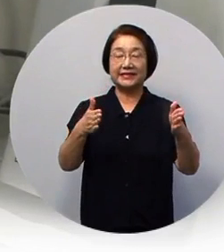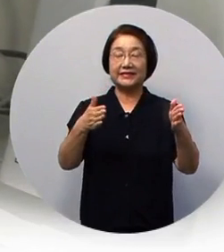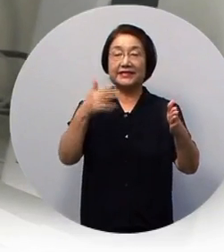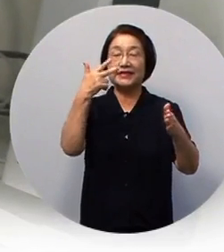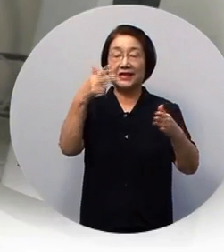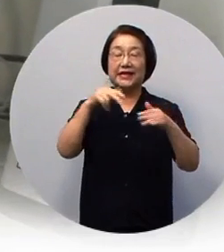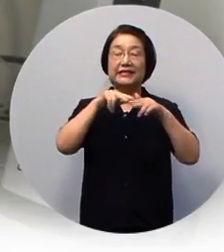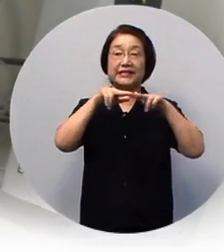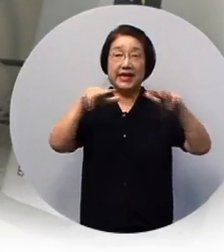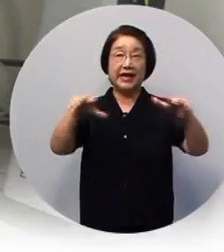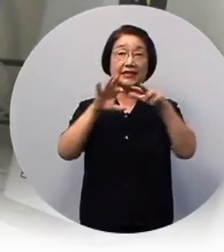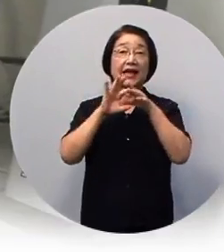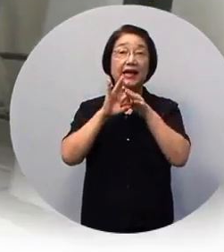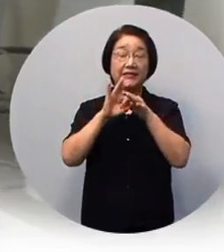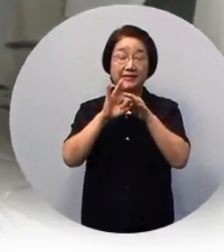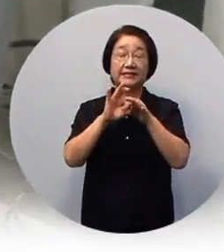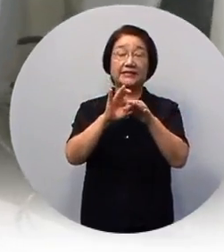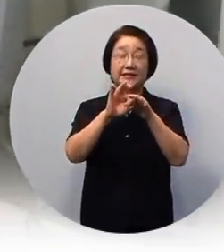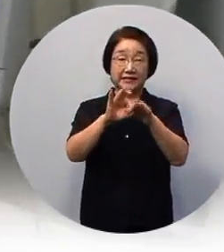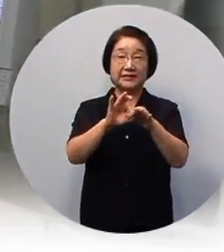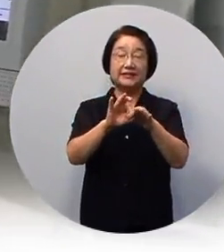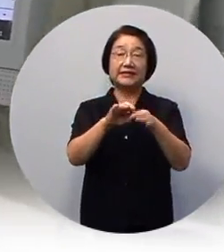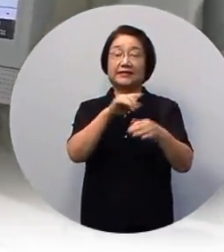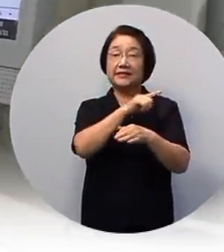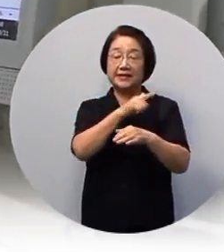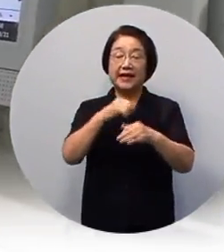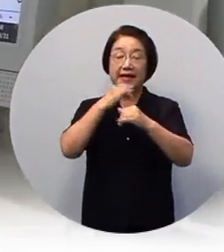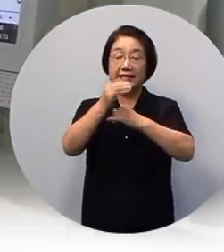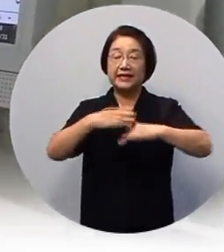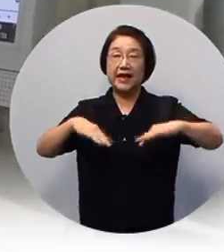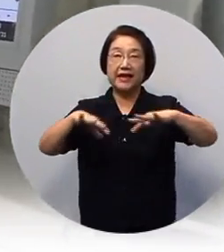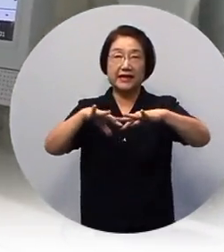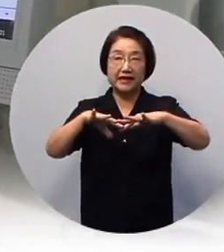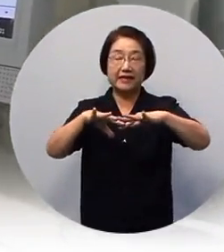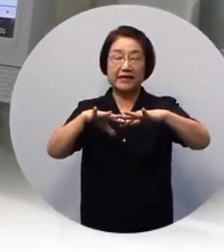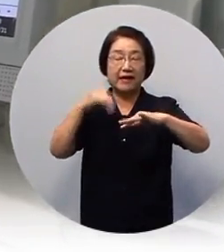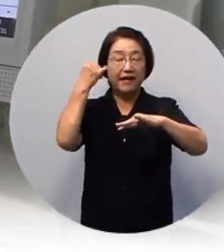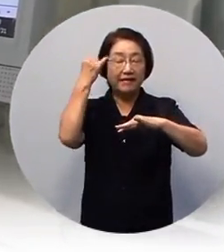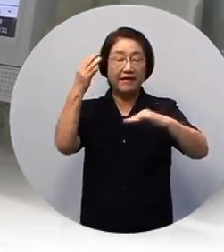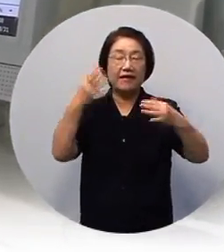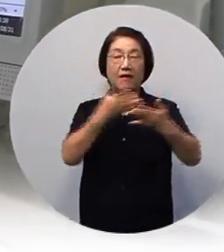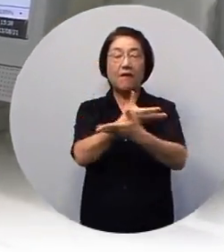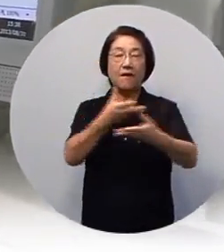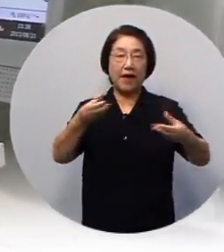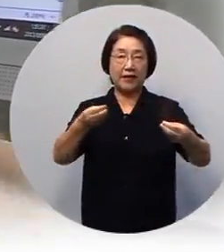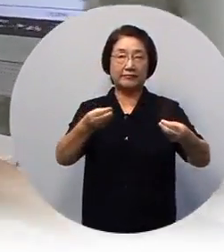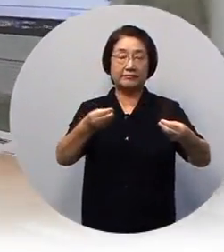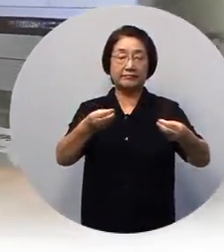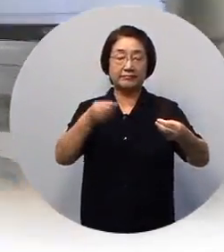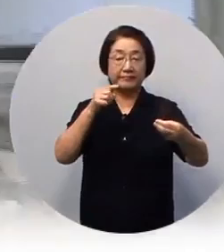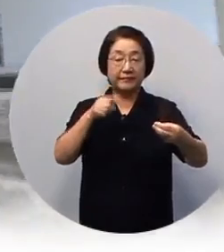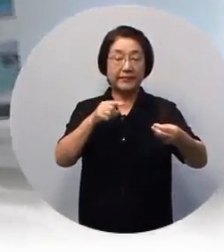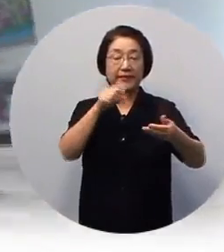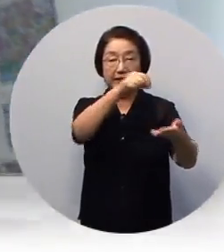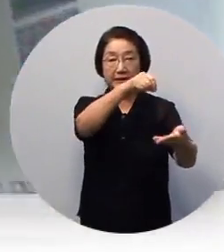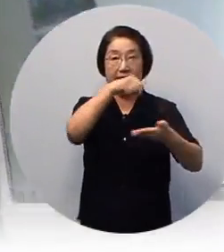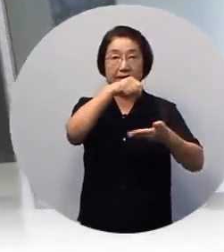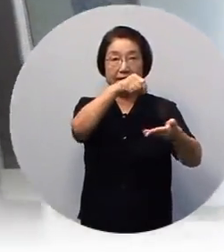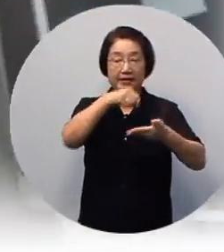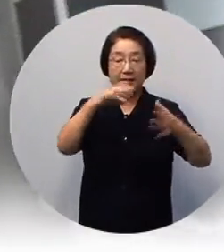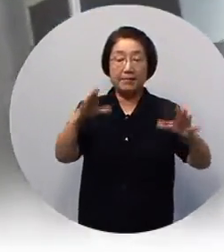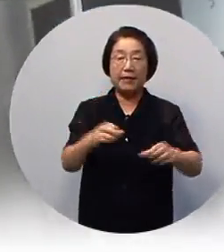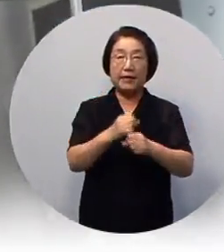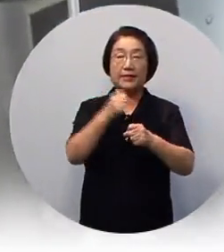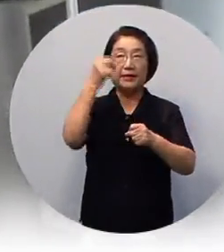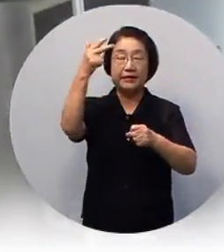政に関するテーマに沿って、市民がインターネットを活用して意見交換し、そこで出された意見は取りまとめて